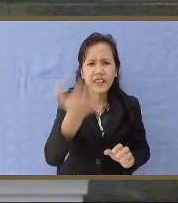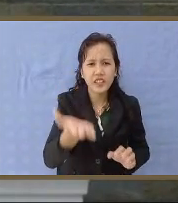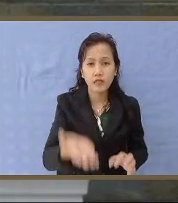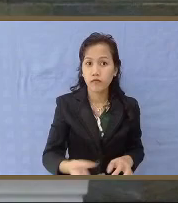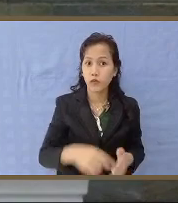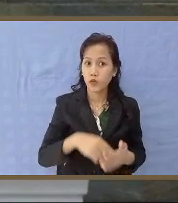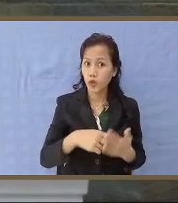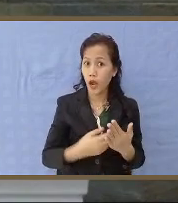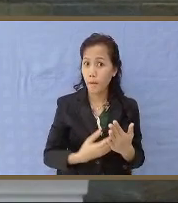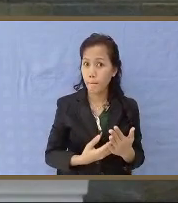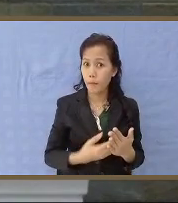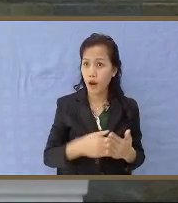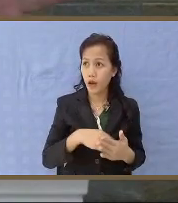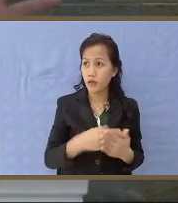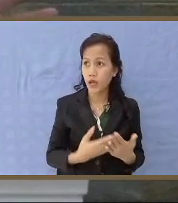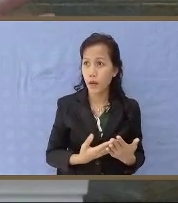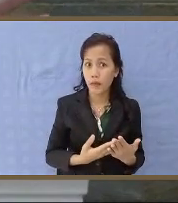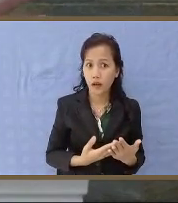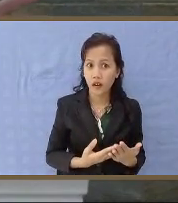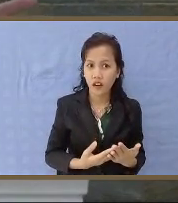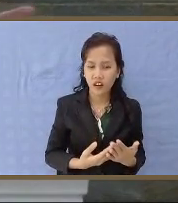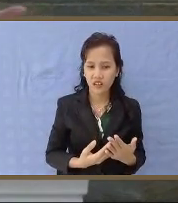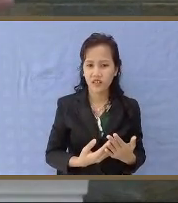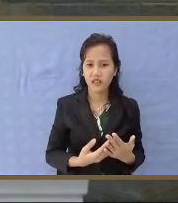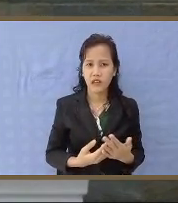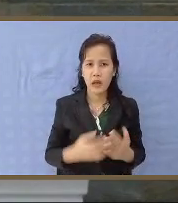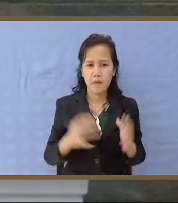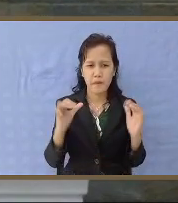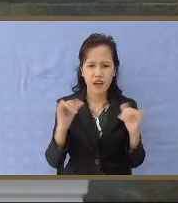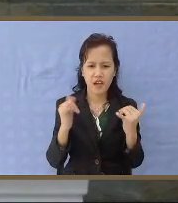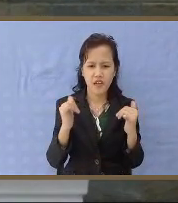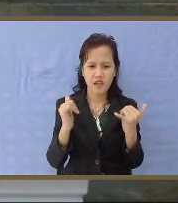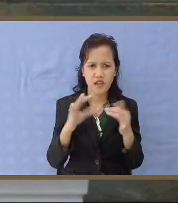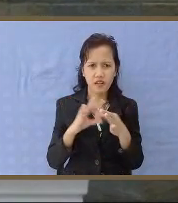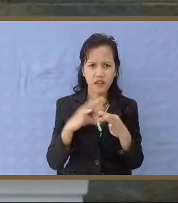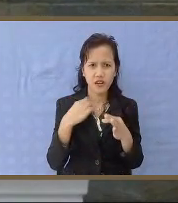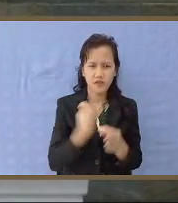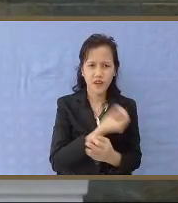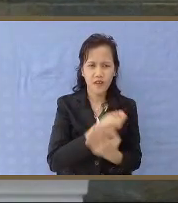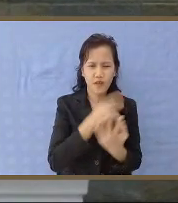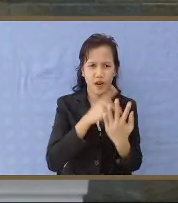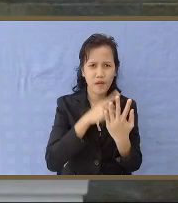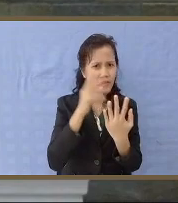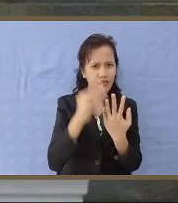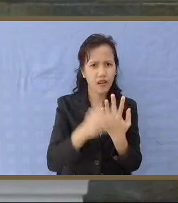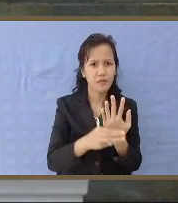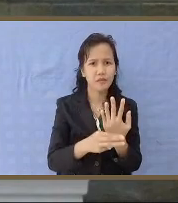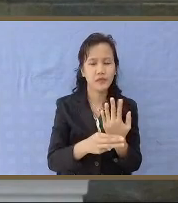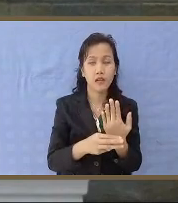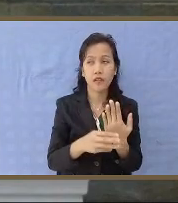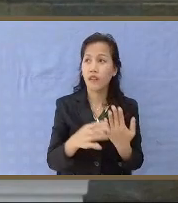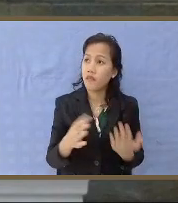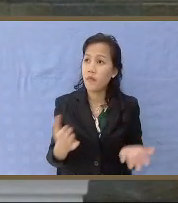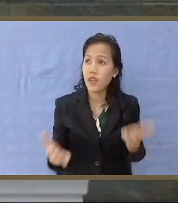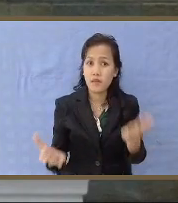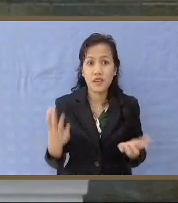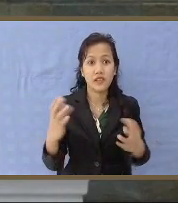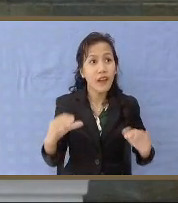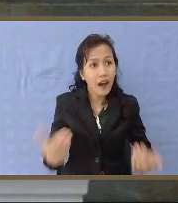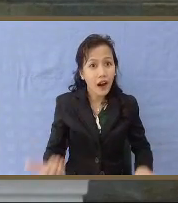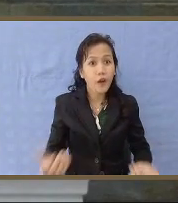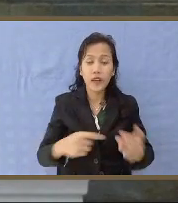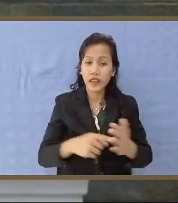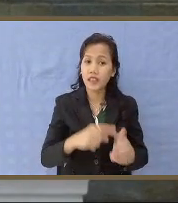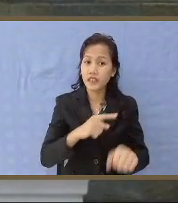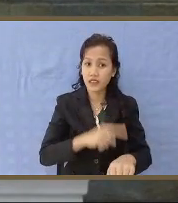lamang itong programa natin, they're very passive. Kapatid, tandaan nyo. Maaaring ngayon, sa panahon na ito,